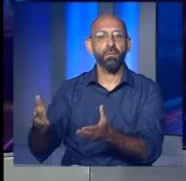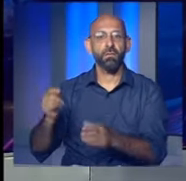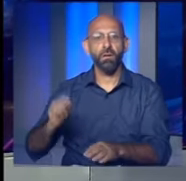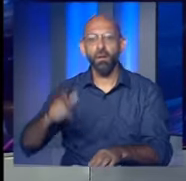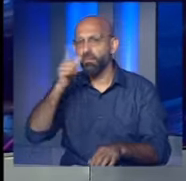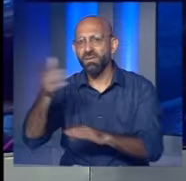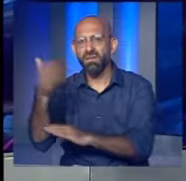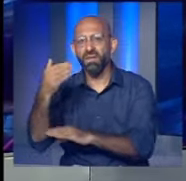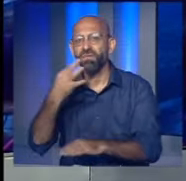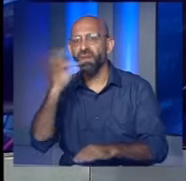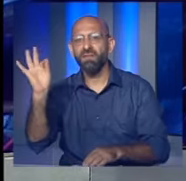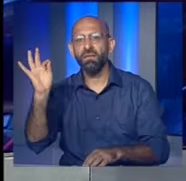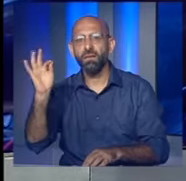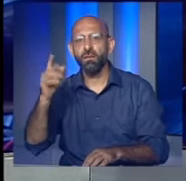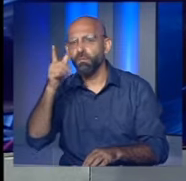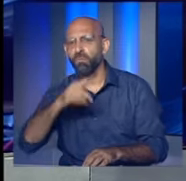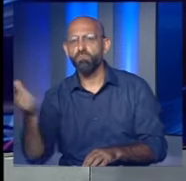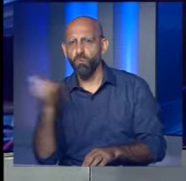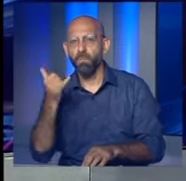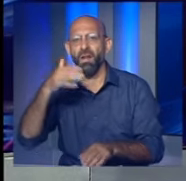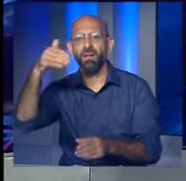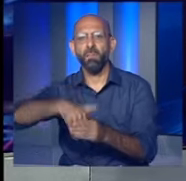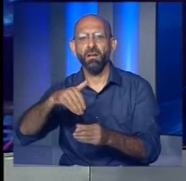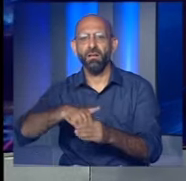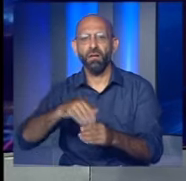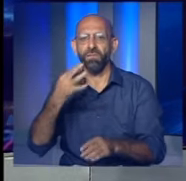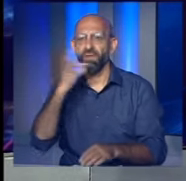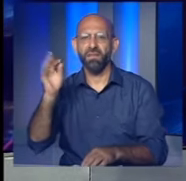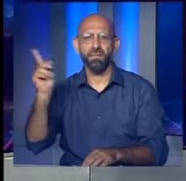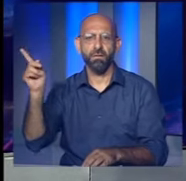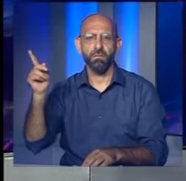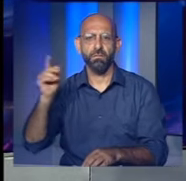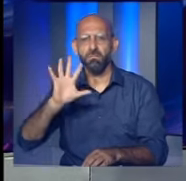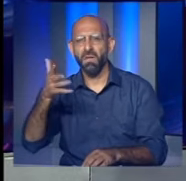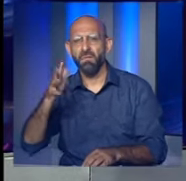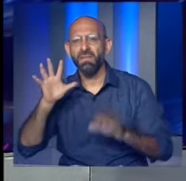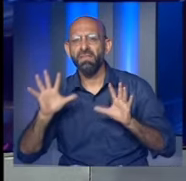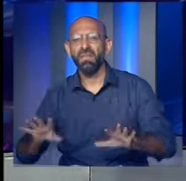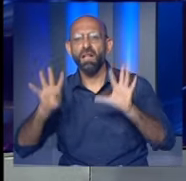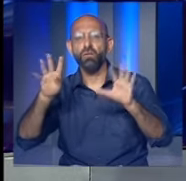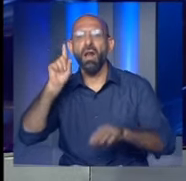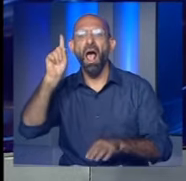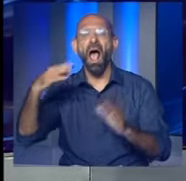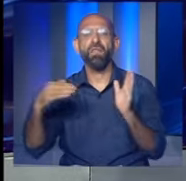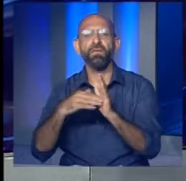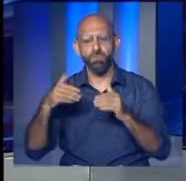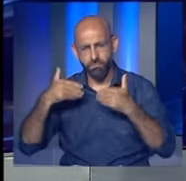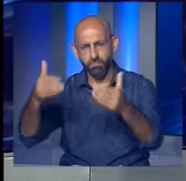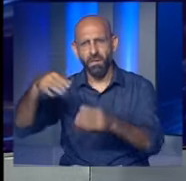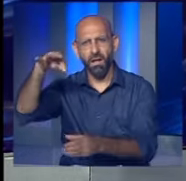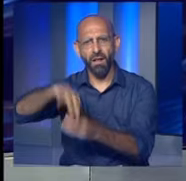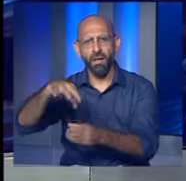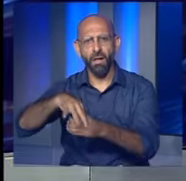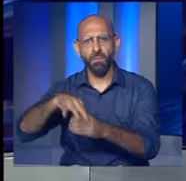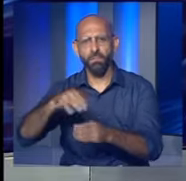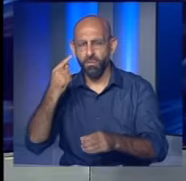ناخبا ومرشحا والقنصل الفرنسي في لبنان يؤكد للبنان اهميه كبيره في الانتخابات التشريعيه الفرنسيه ويضم